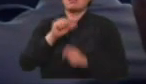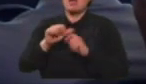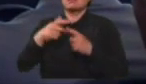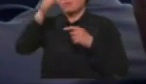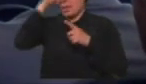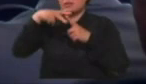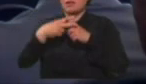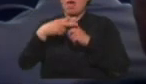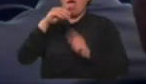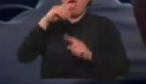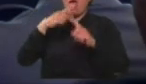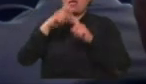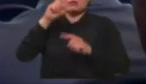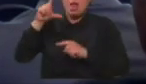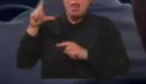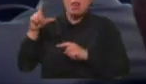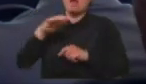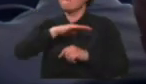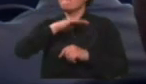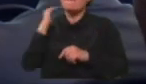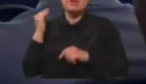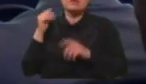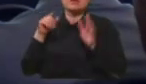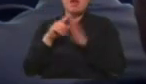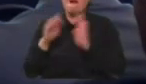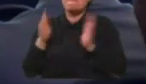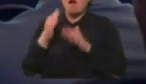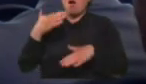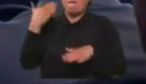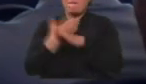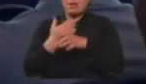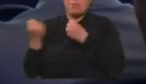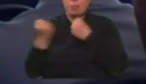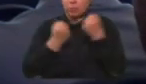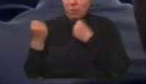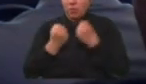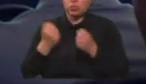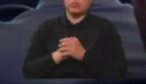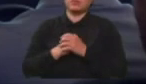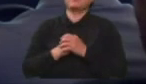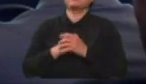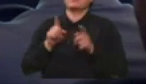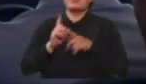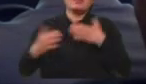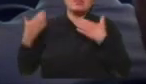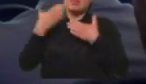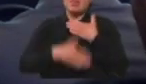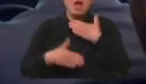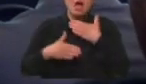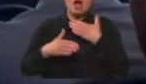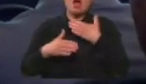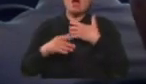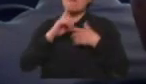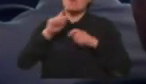narzędzie w Excelu, które jest w zupełności wystarczające dla małego przewoźnika. Tak? No i na końcu